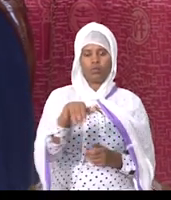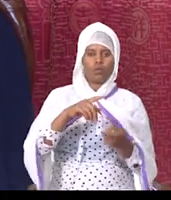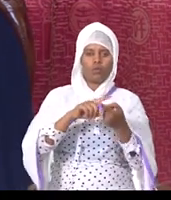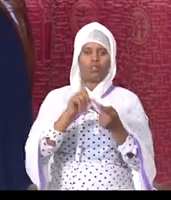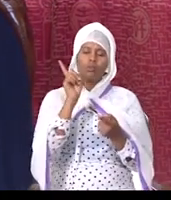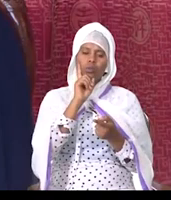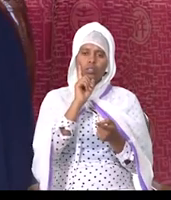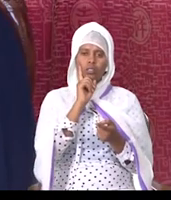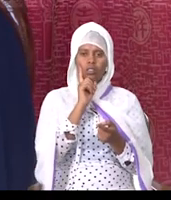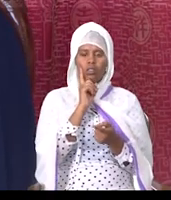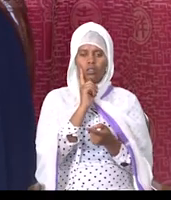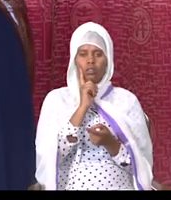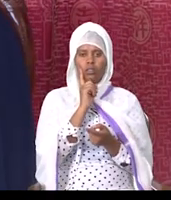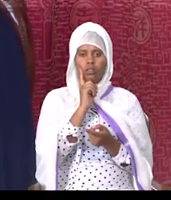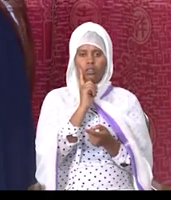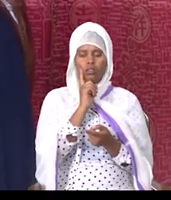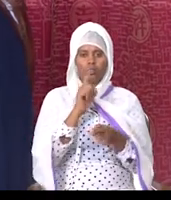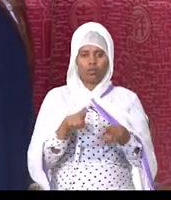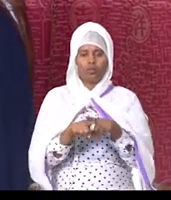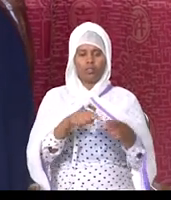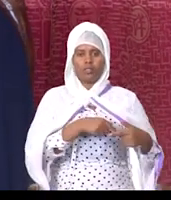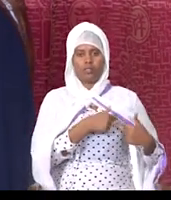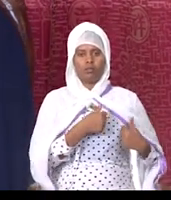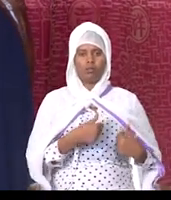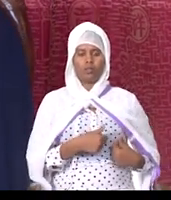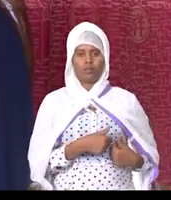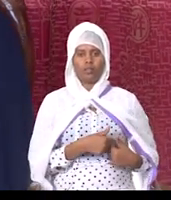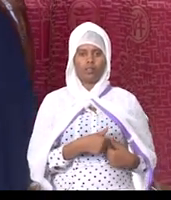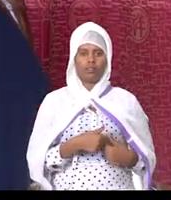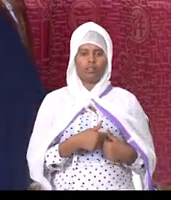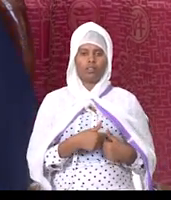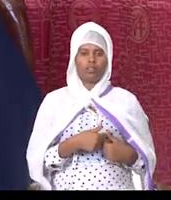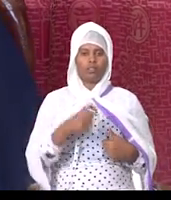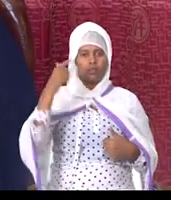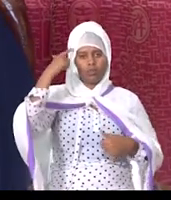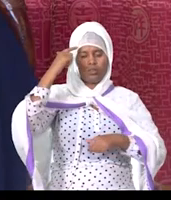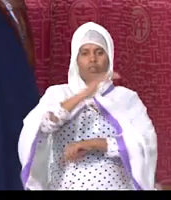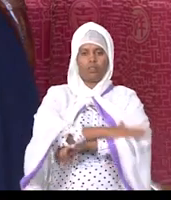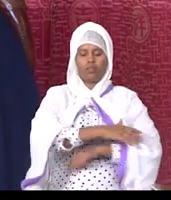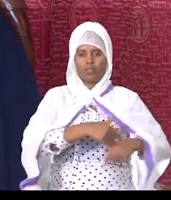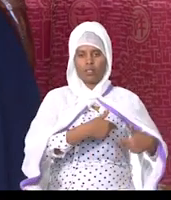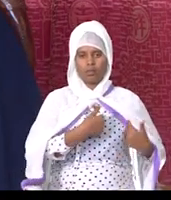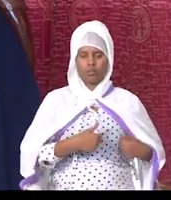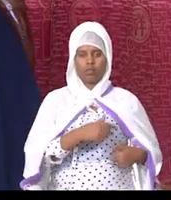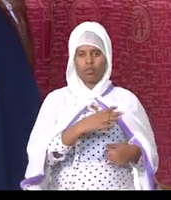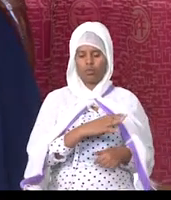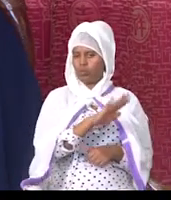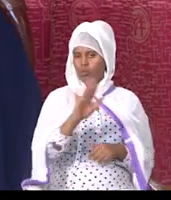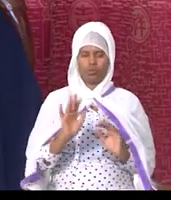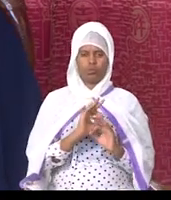አተም ህዋተይ ሁሉ ጊዜ ጥቦ ልብ ርጋ ዘለው ልብ ህዳ ዘለው ልብ